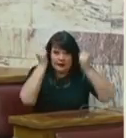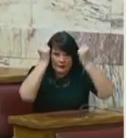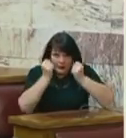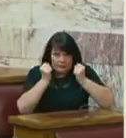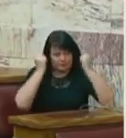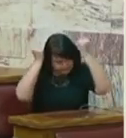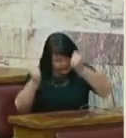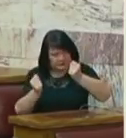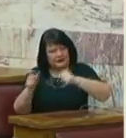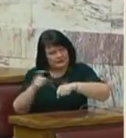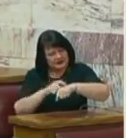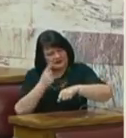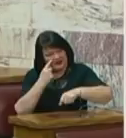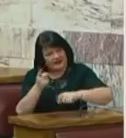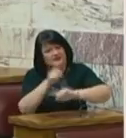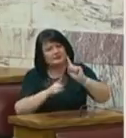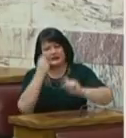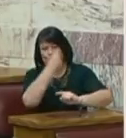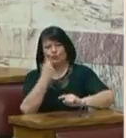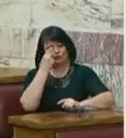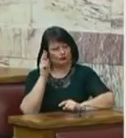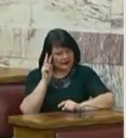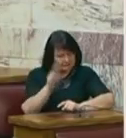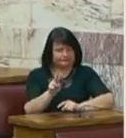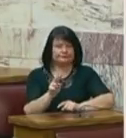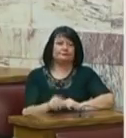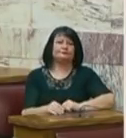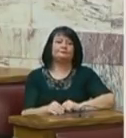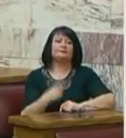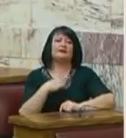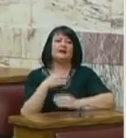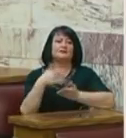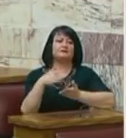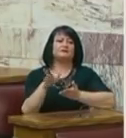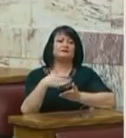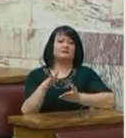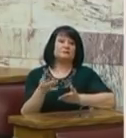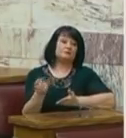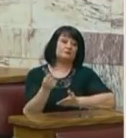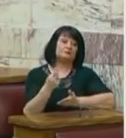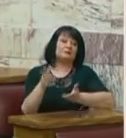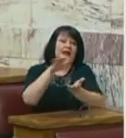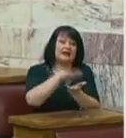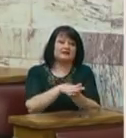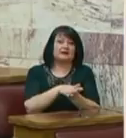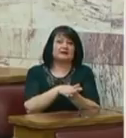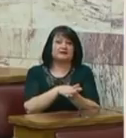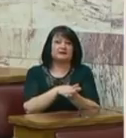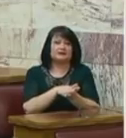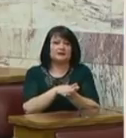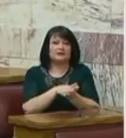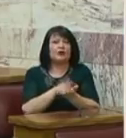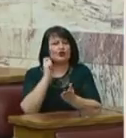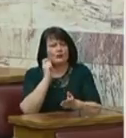όμως. Και βεβαίως θέλετε να αποφύγετε κάθε εξέτασή τους. Ακόμη και με κρυμμένα πρόσωπα και χωρίς